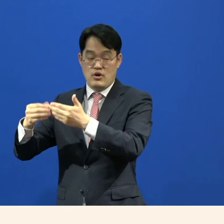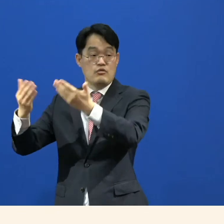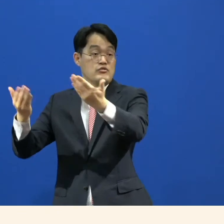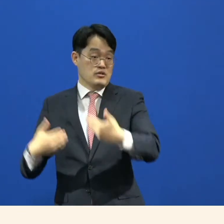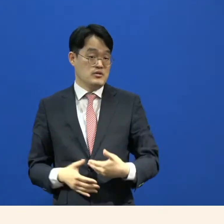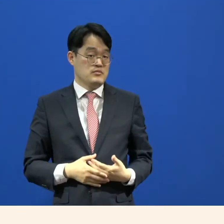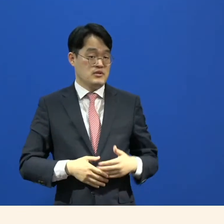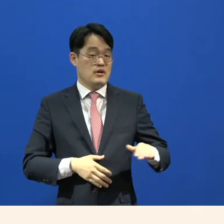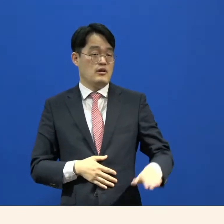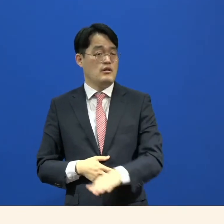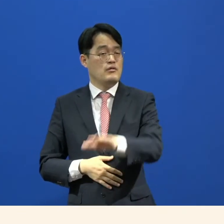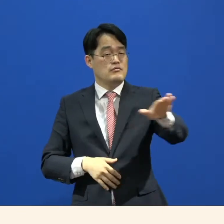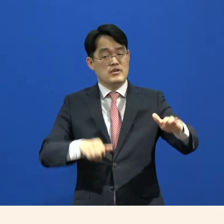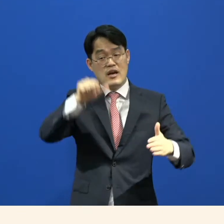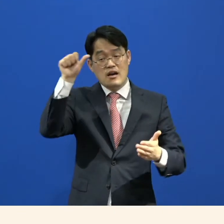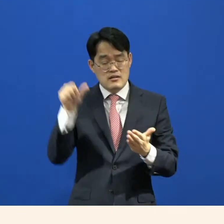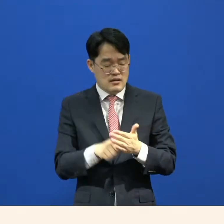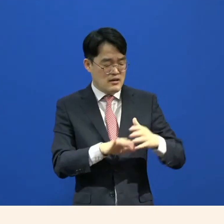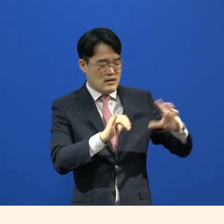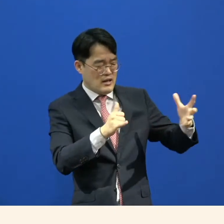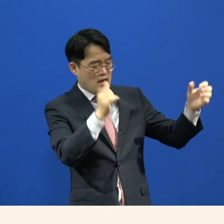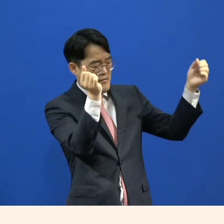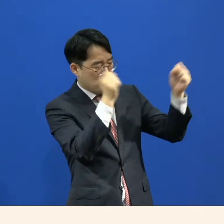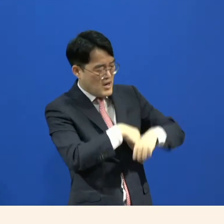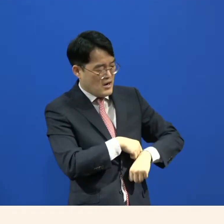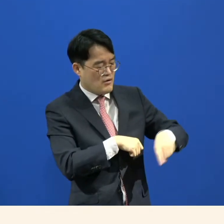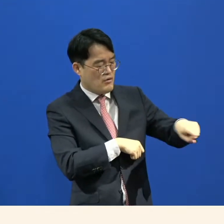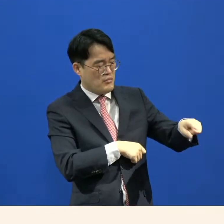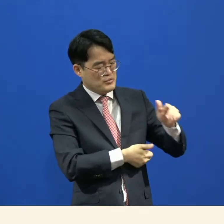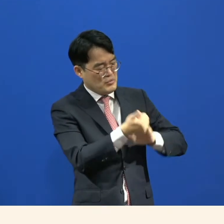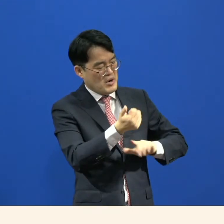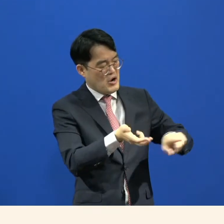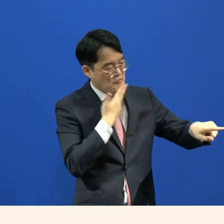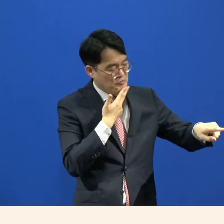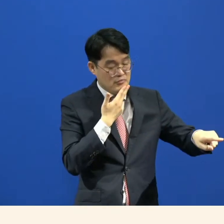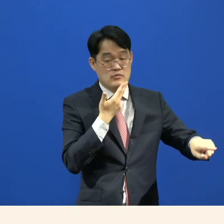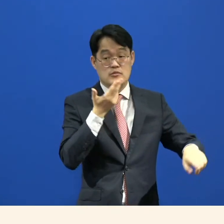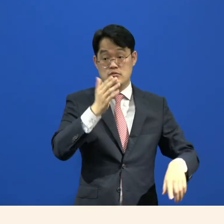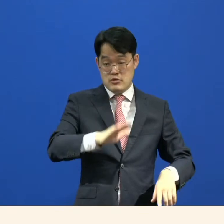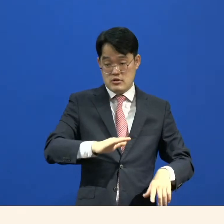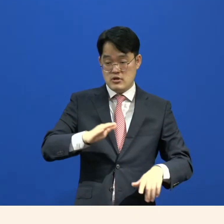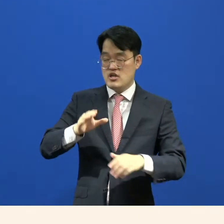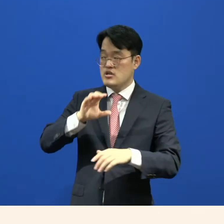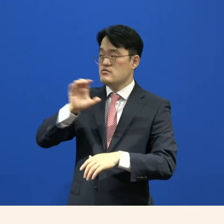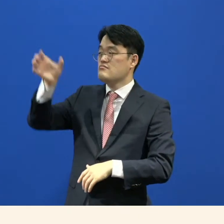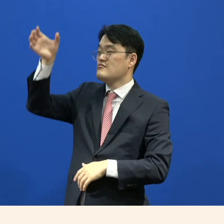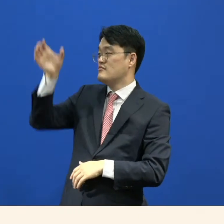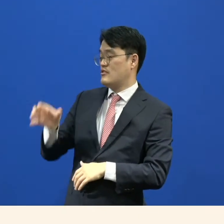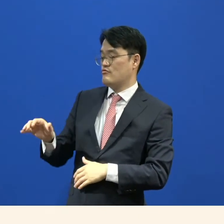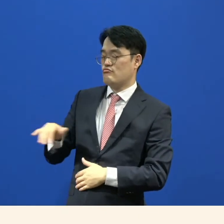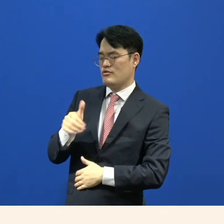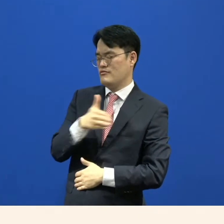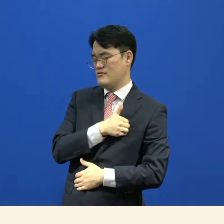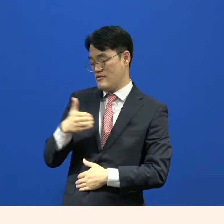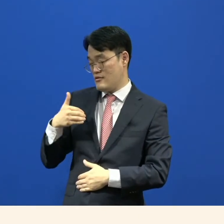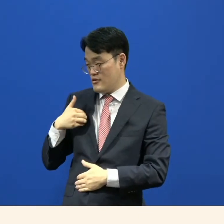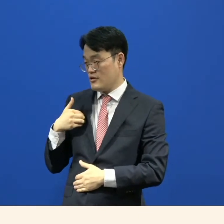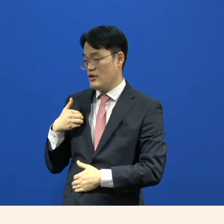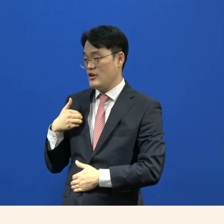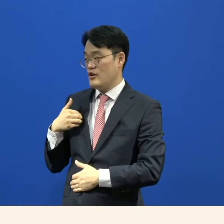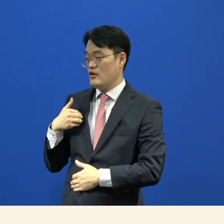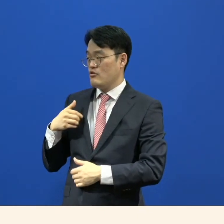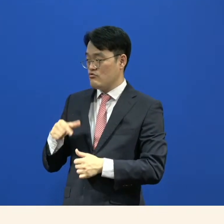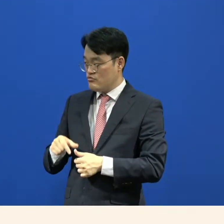인생이 아무리 세상이 망하고 무너져도 그 십자가의 도는 우리를 넉넉히 영원의 세계로 인도하며 구원의